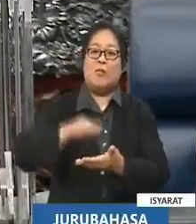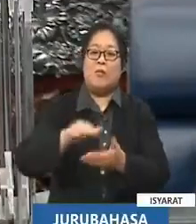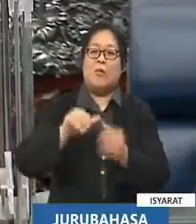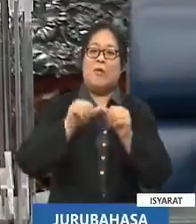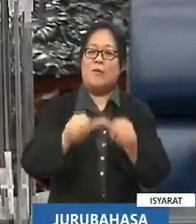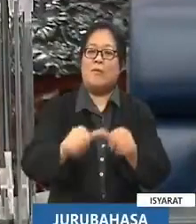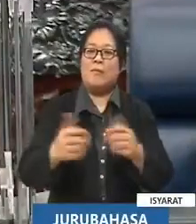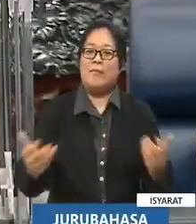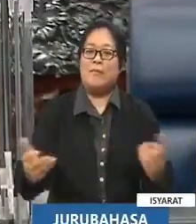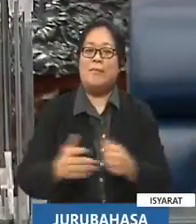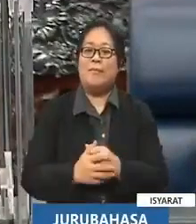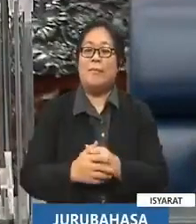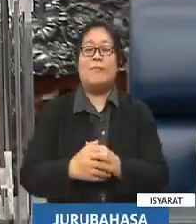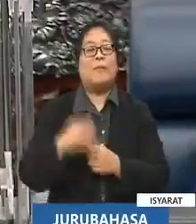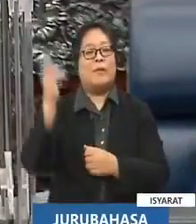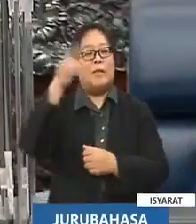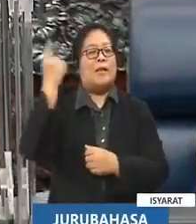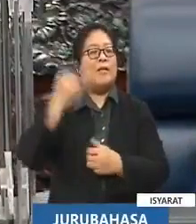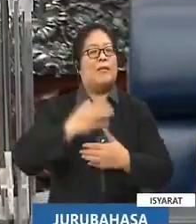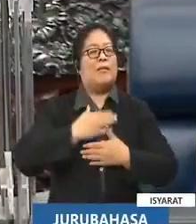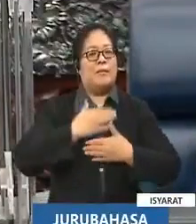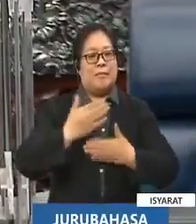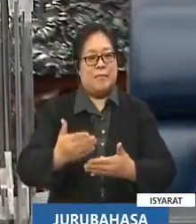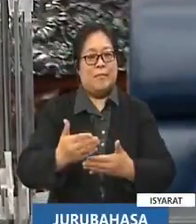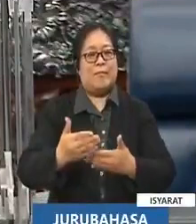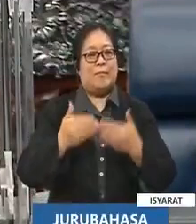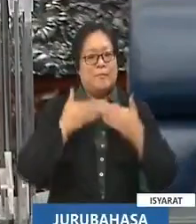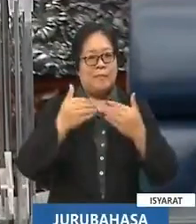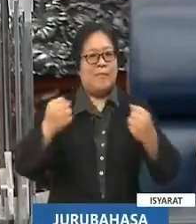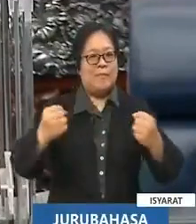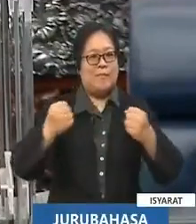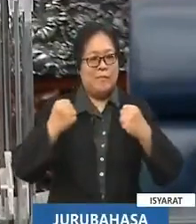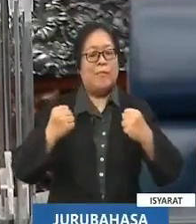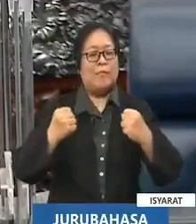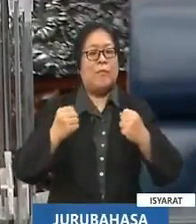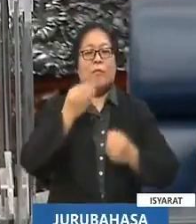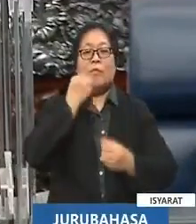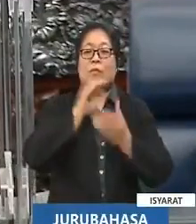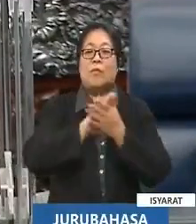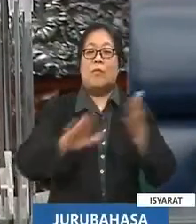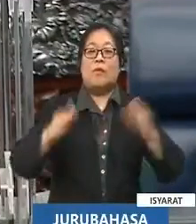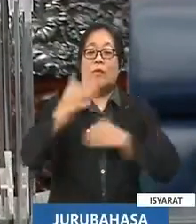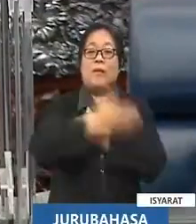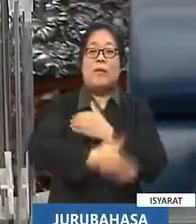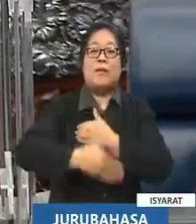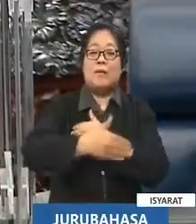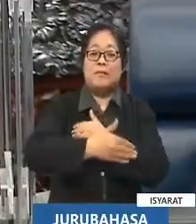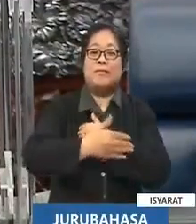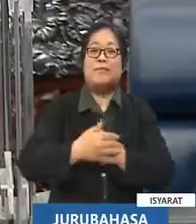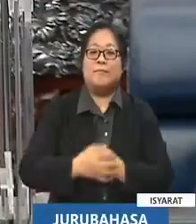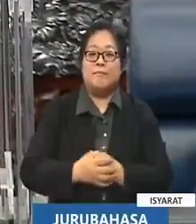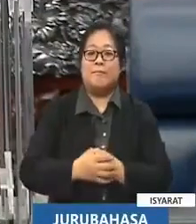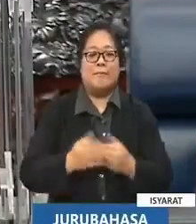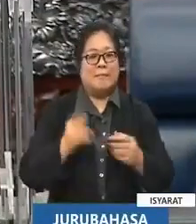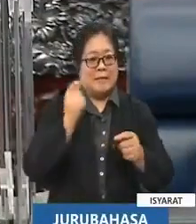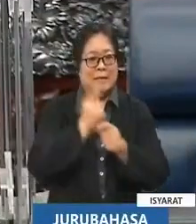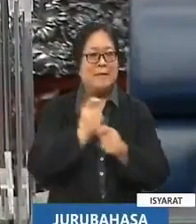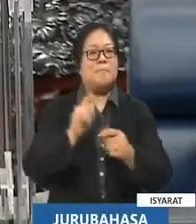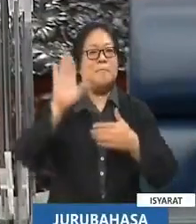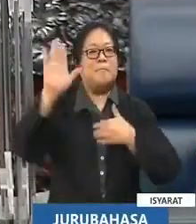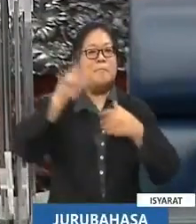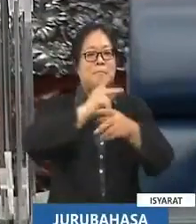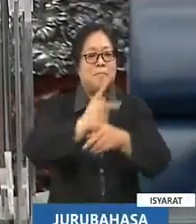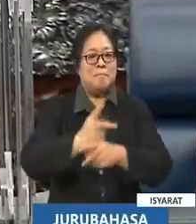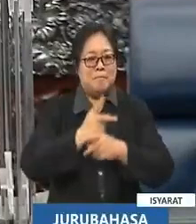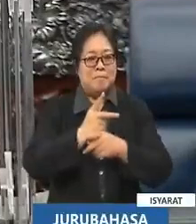Lestari dalam hal ini kerajaan sentiasa komite dan terus memperkuat subscribe makanan negara supaya kekal terjamin dalam